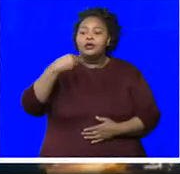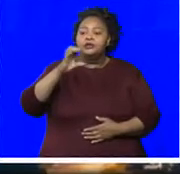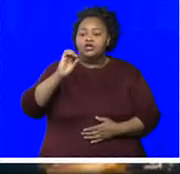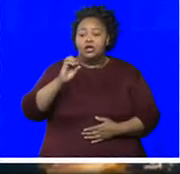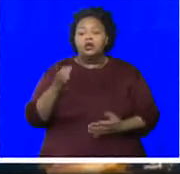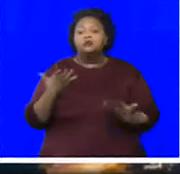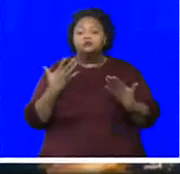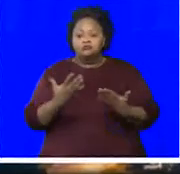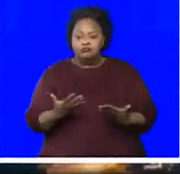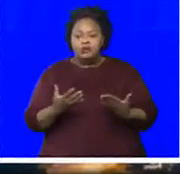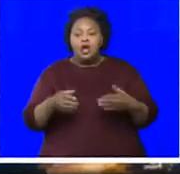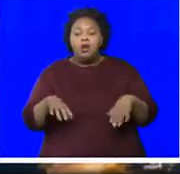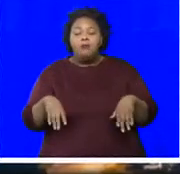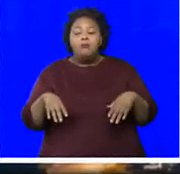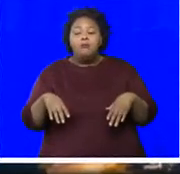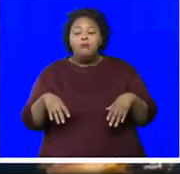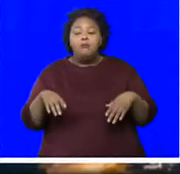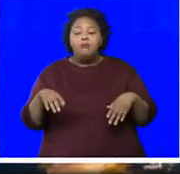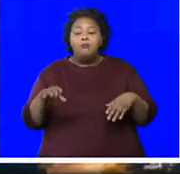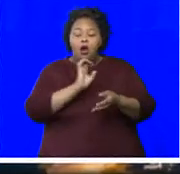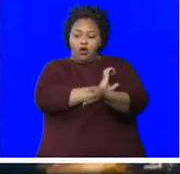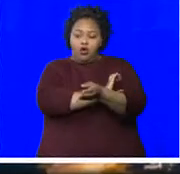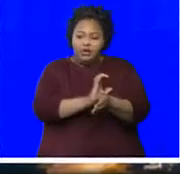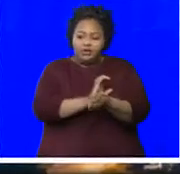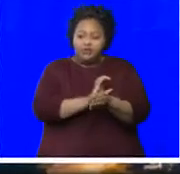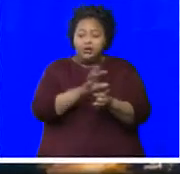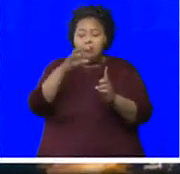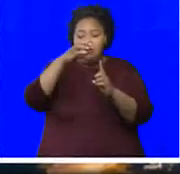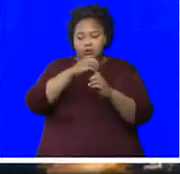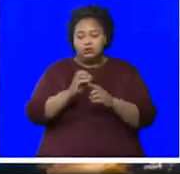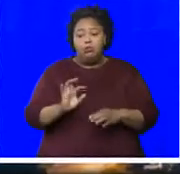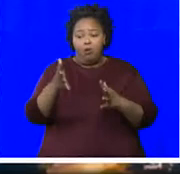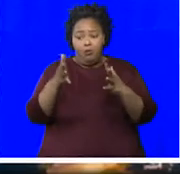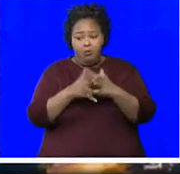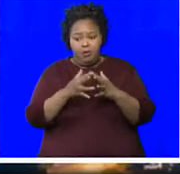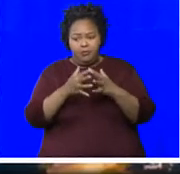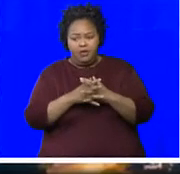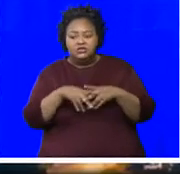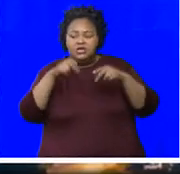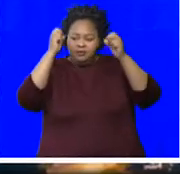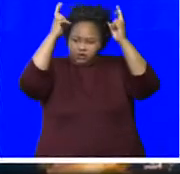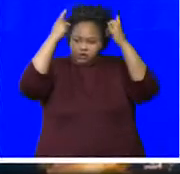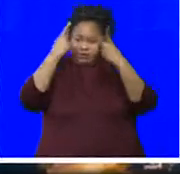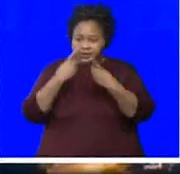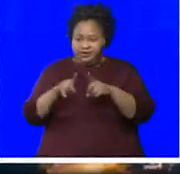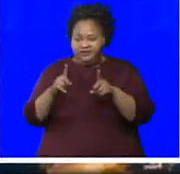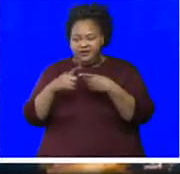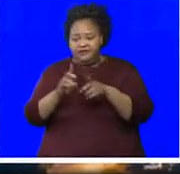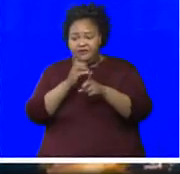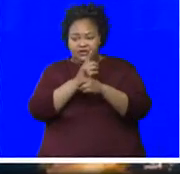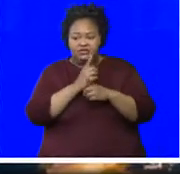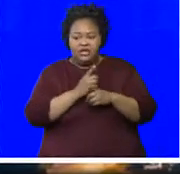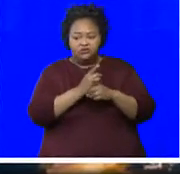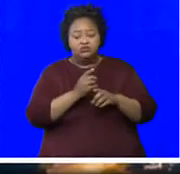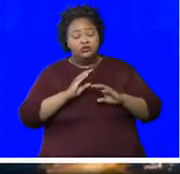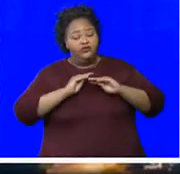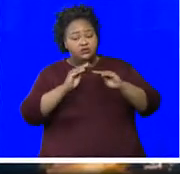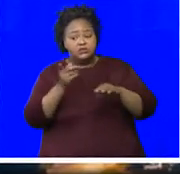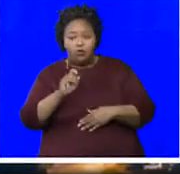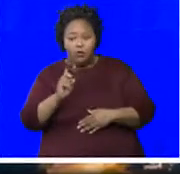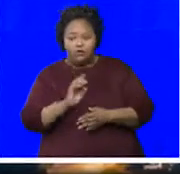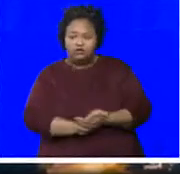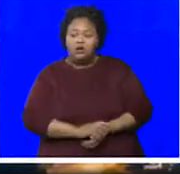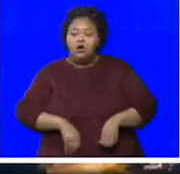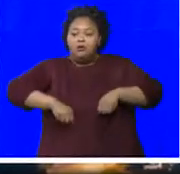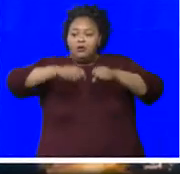ngemigomo lebuke tifundwe lekumele tifundziswe emakolishi abo. Umphathi waleli bandla Mboni Dlamini uthi lokho kutawusita ukuthi ticu